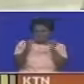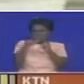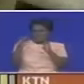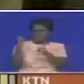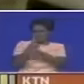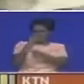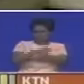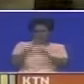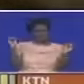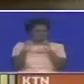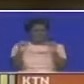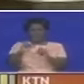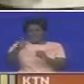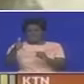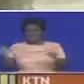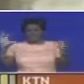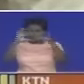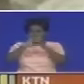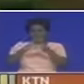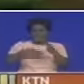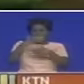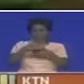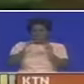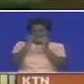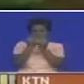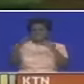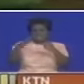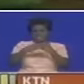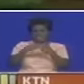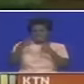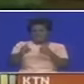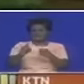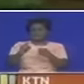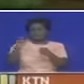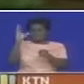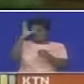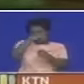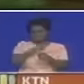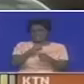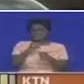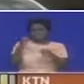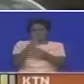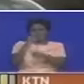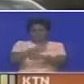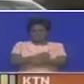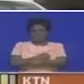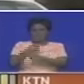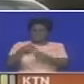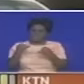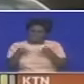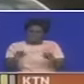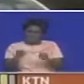upili. Wengine wale waliojiunga punde baada ya darasa la 8 alama alizopata kukosa kufikisha shule za upili. Nikajaribu form